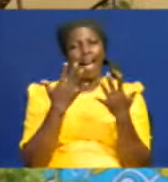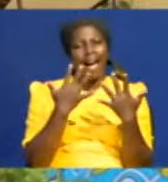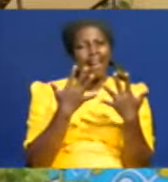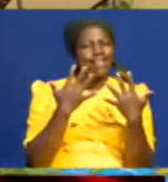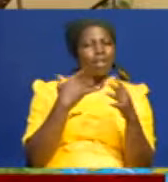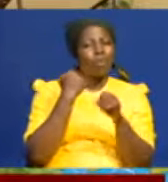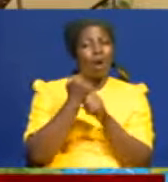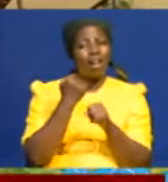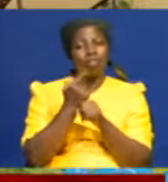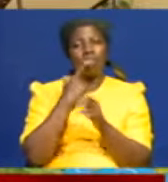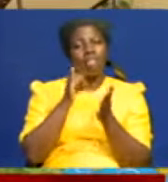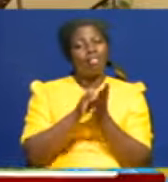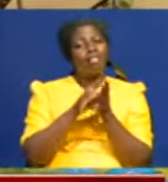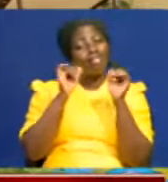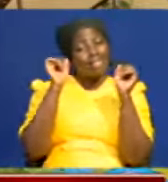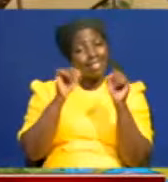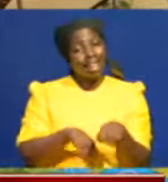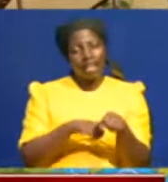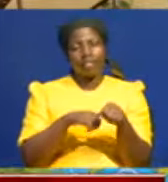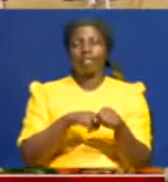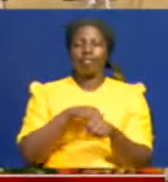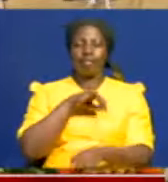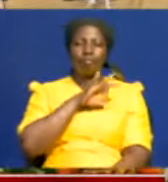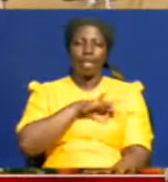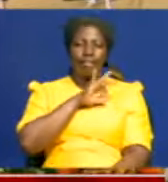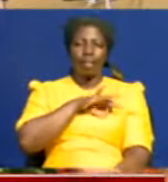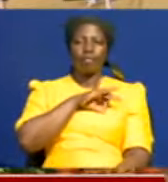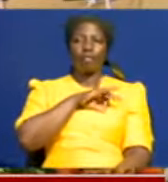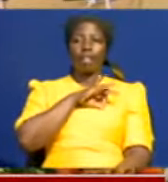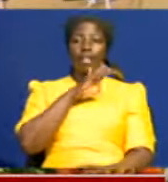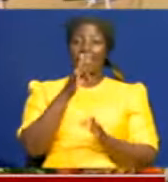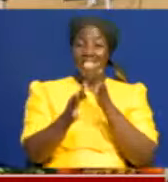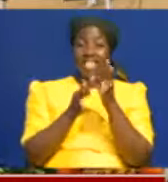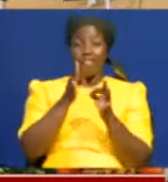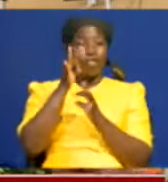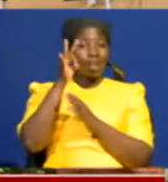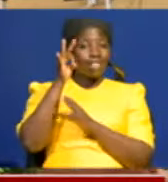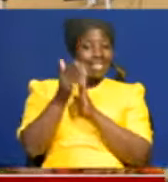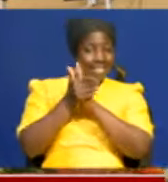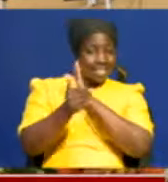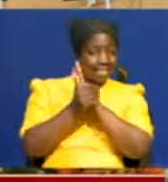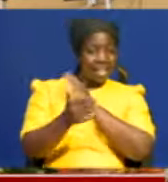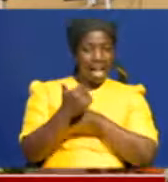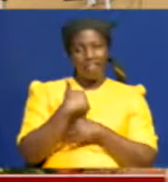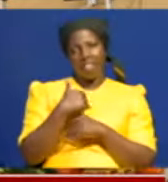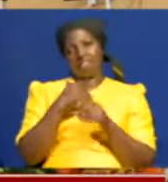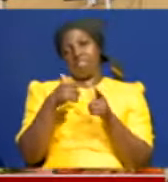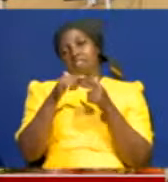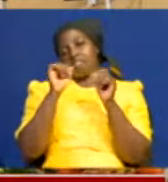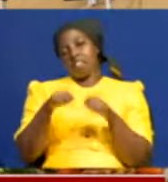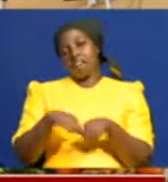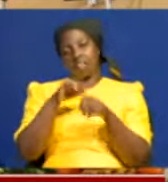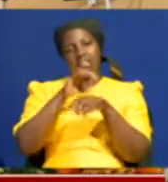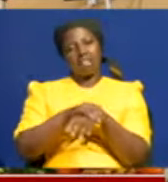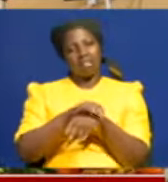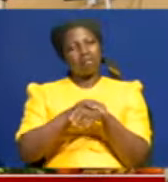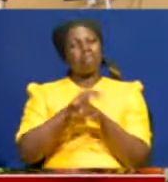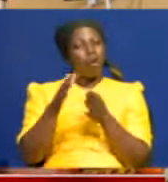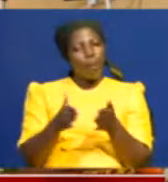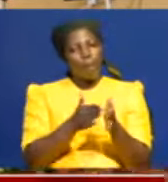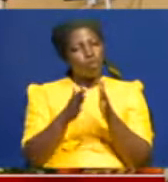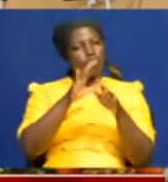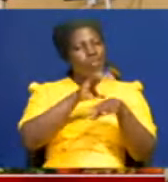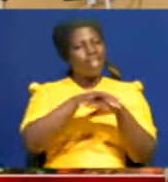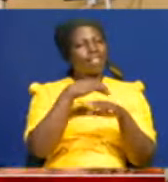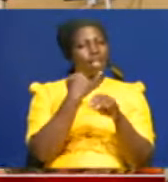ambao ili iwe msaada wao. Lakini wangekuwa na ujuzi nao pia wangejipatia shughuli ya kutafuta shilingi, lakini sasa hivi